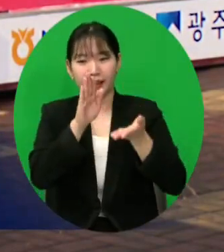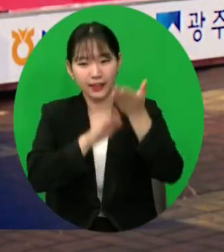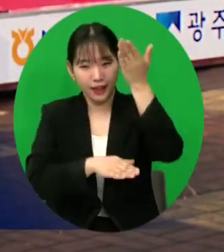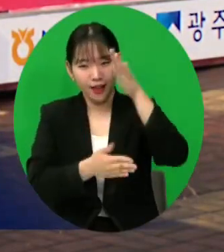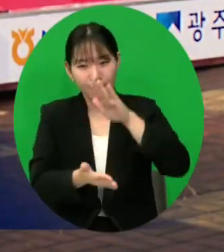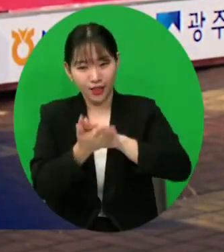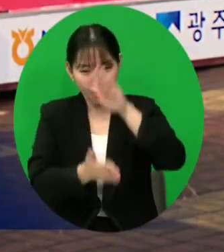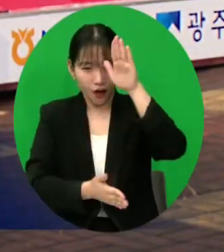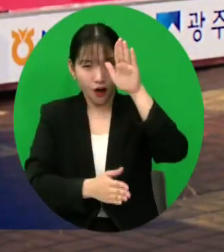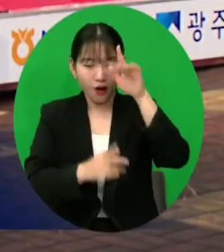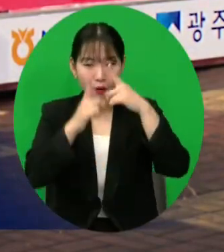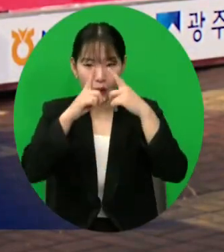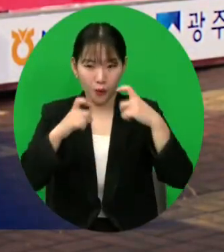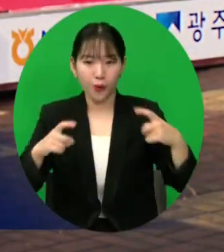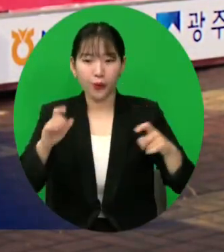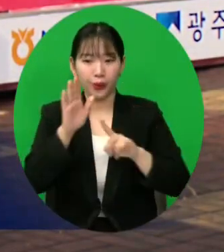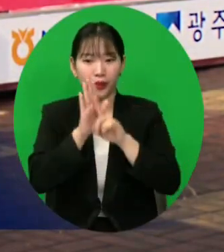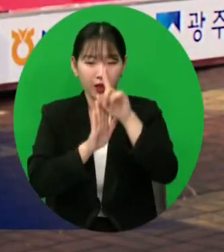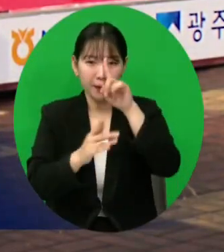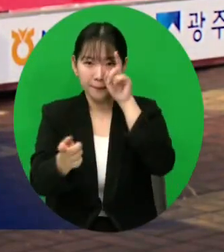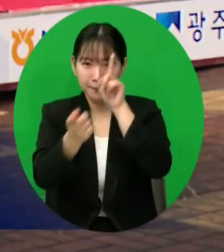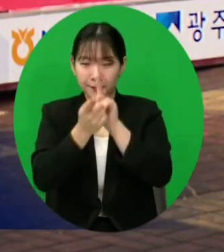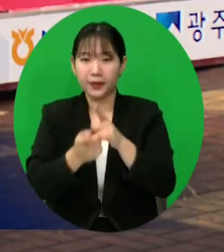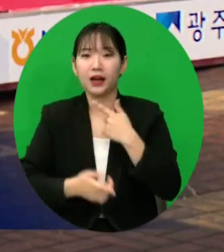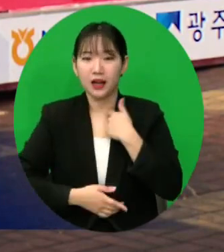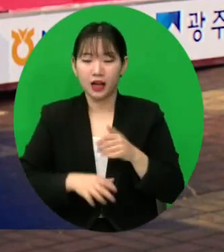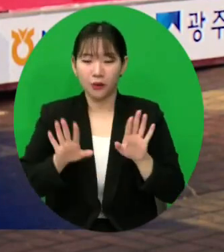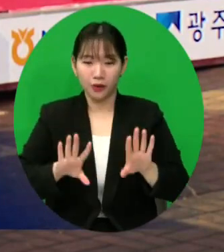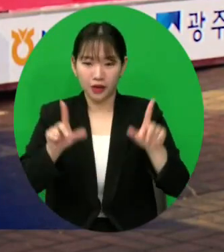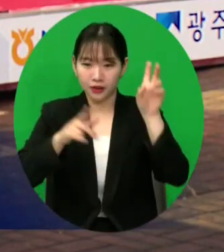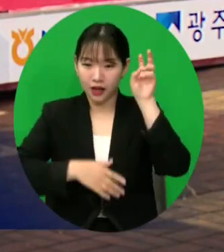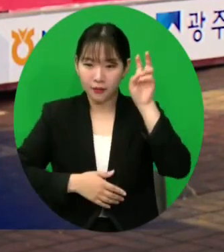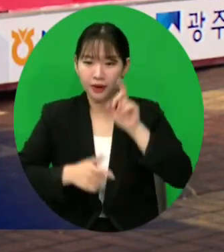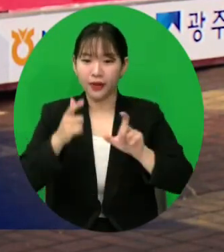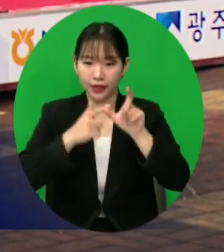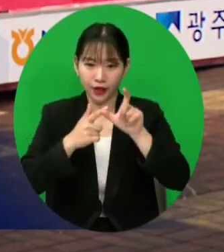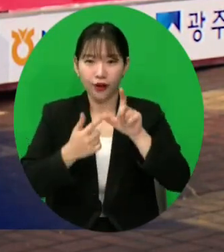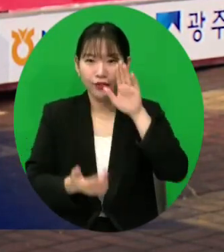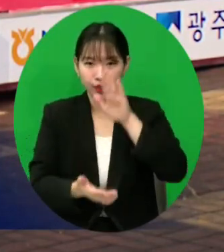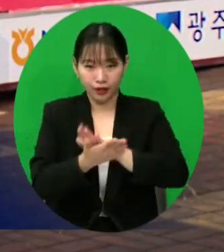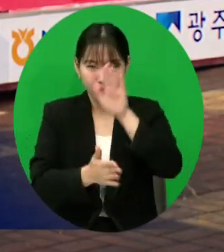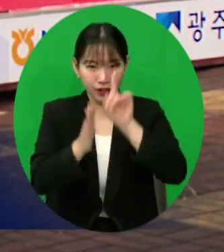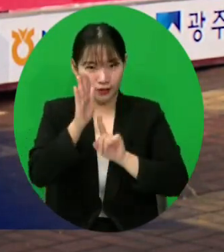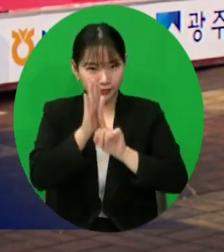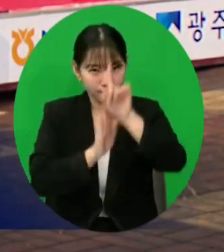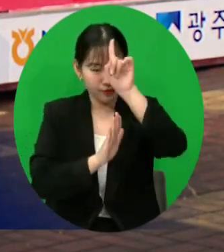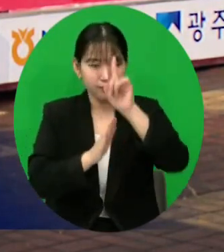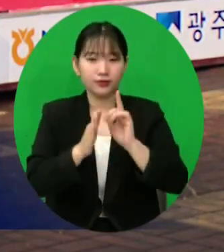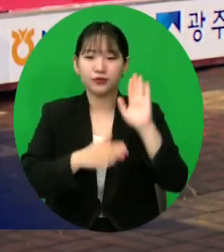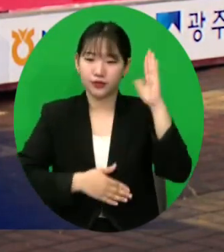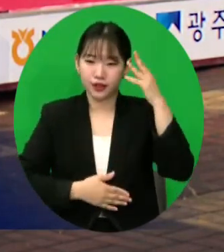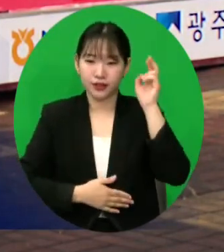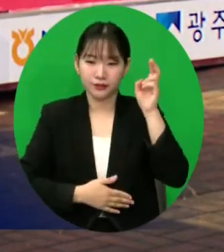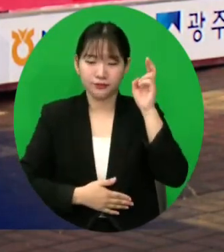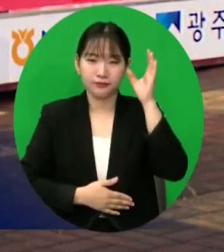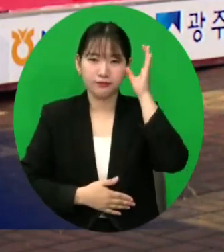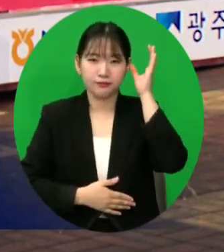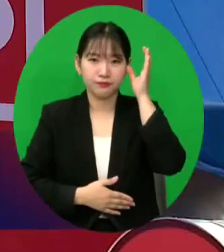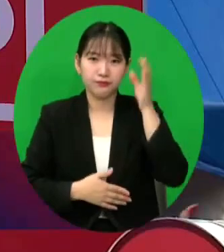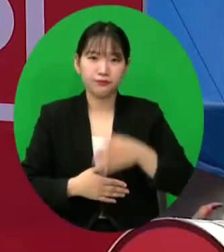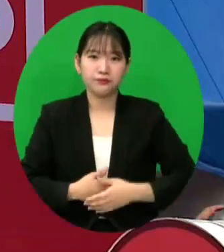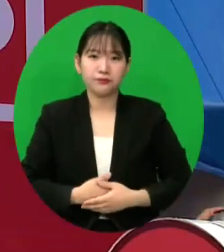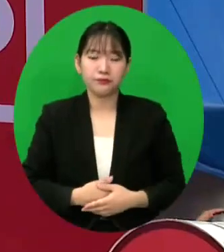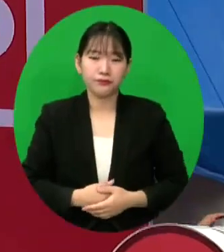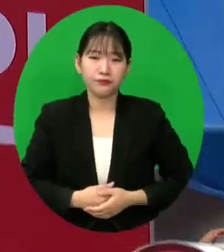끓는 그런 온도탑을 맞이했는데 금년에도 아마 더 이상 그런 끓는 온도가 될 거라고